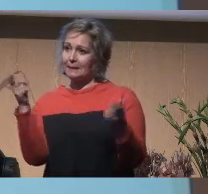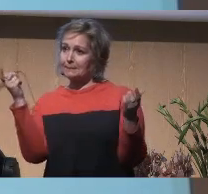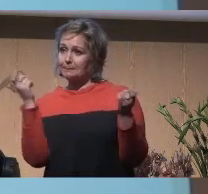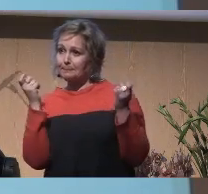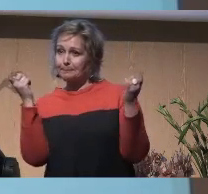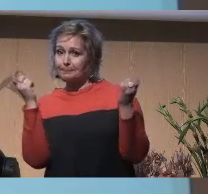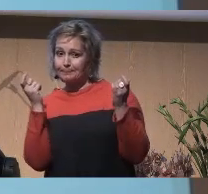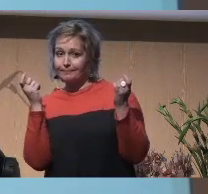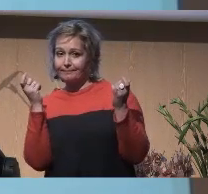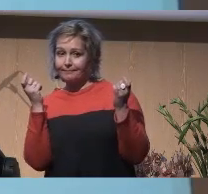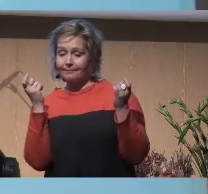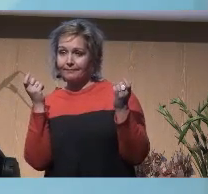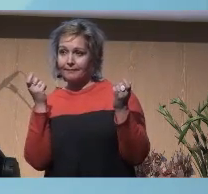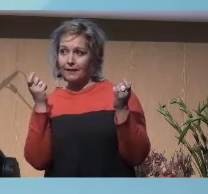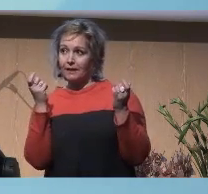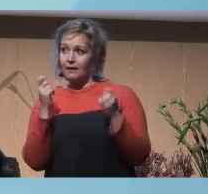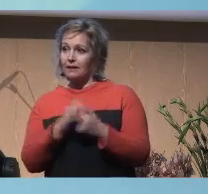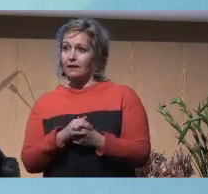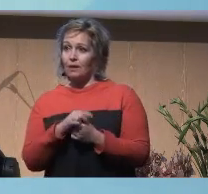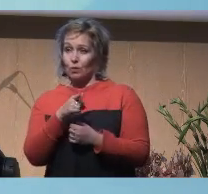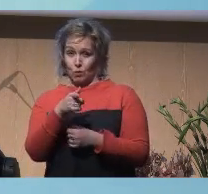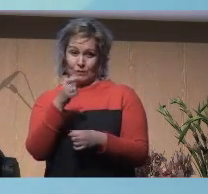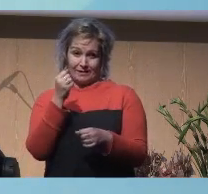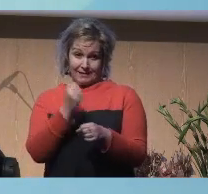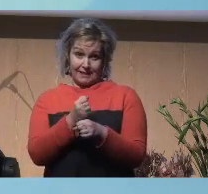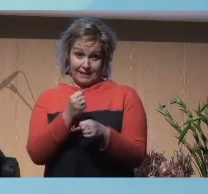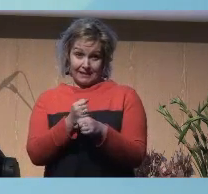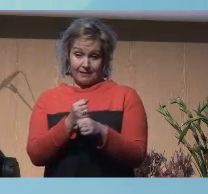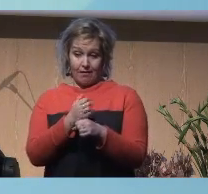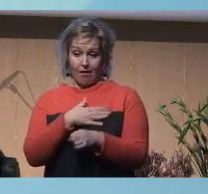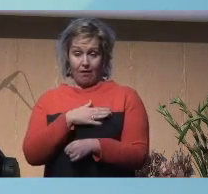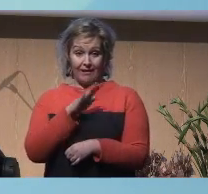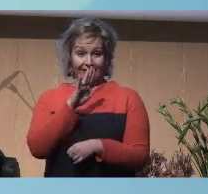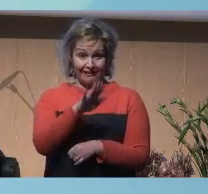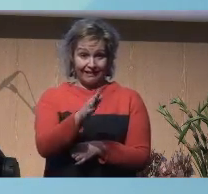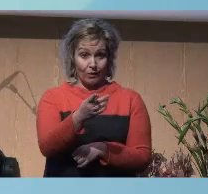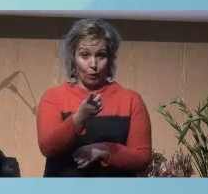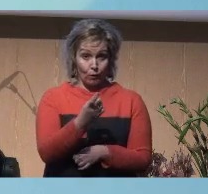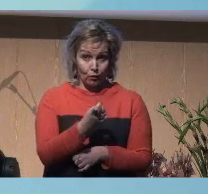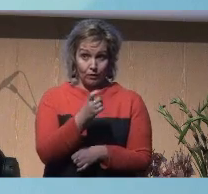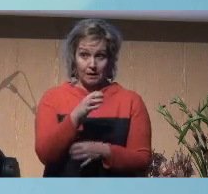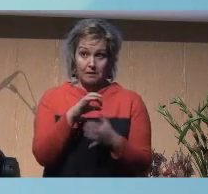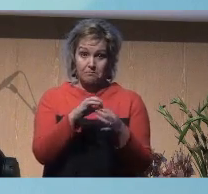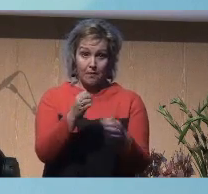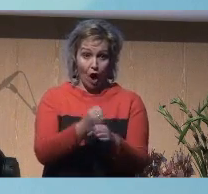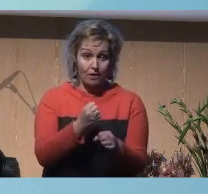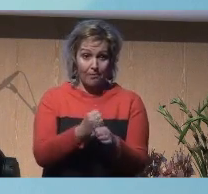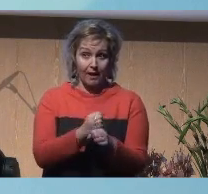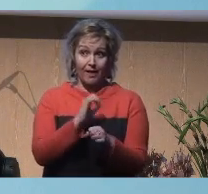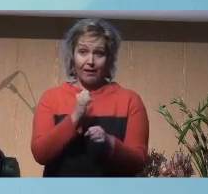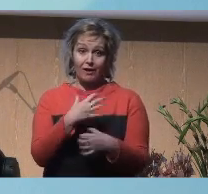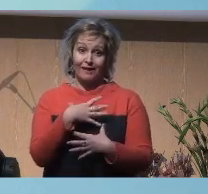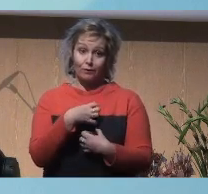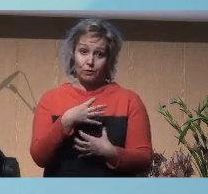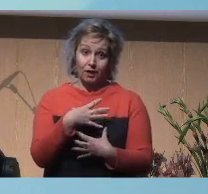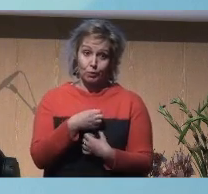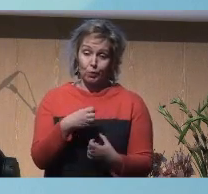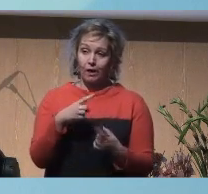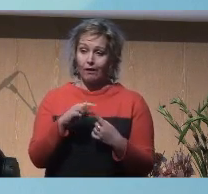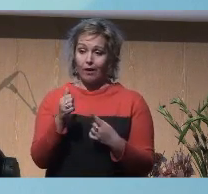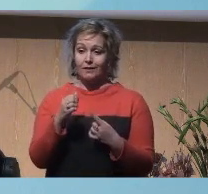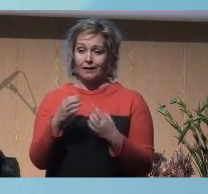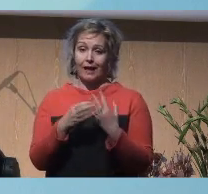på? Du har sikkert dine utfordringer i arbeidet, kanskje frustrasjoner,